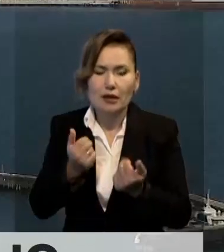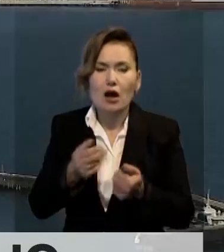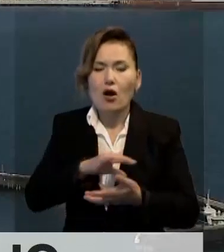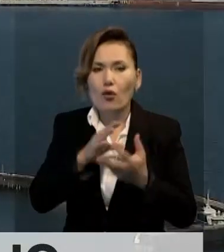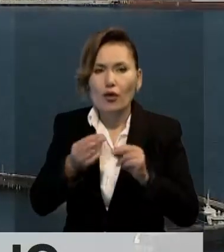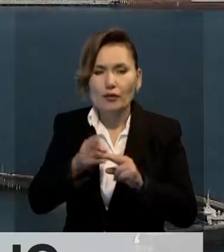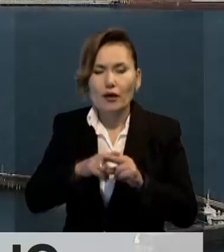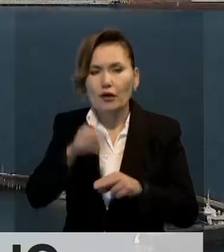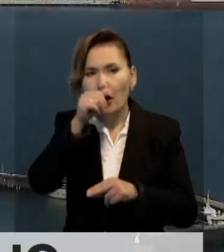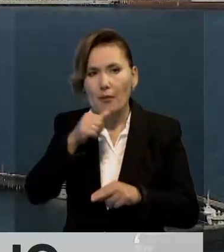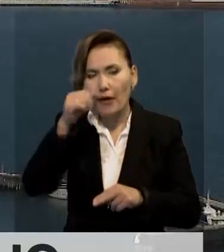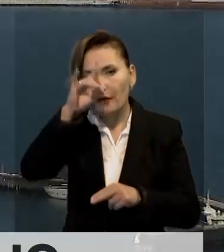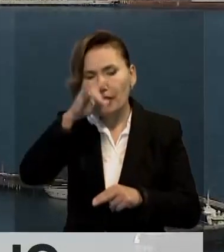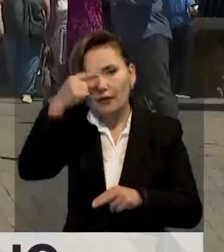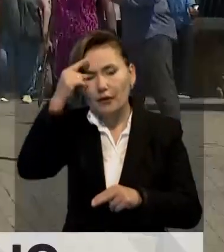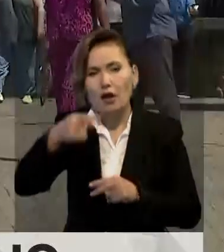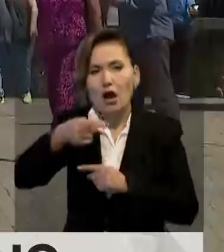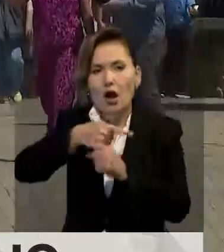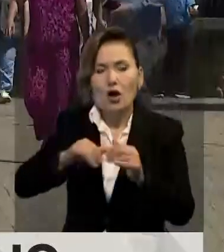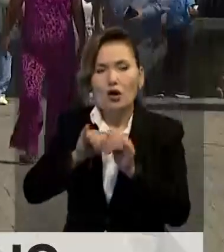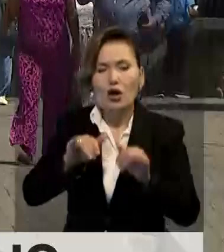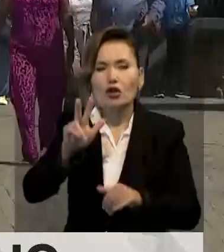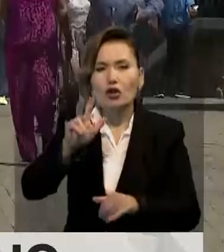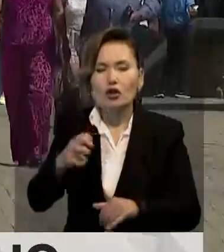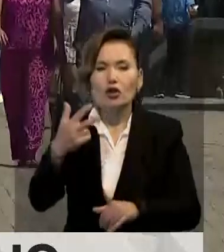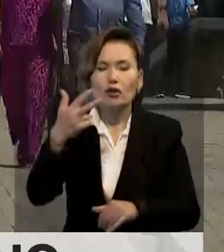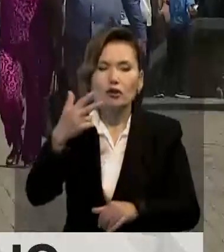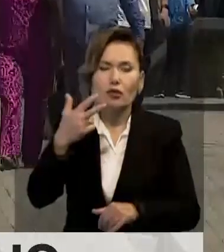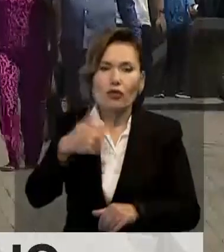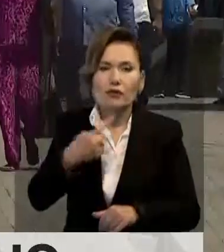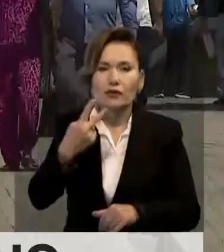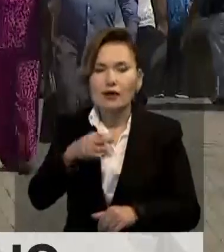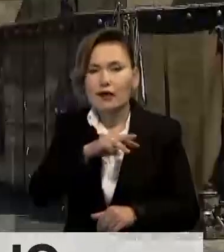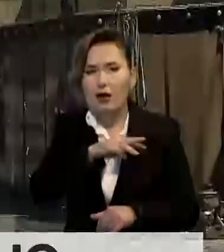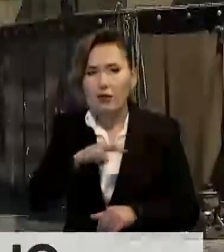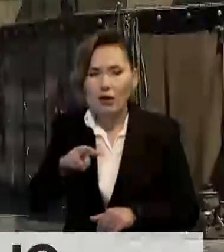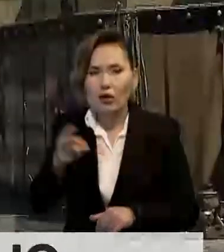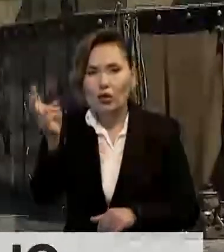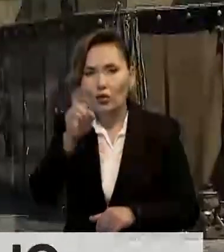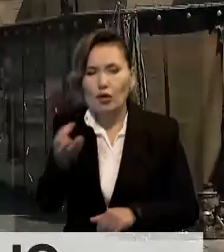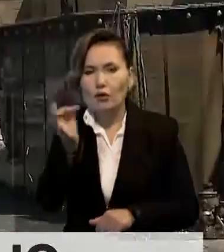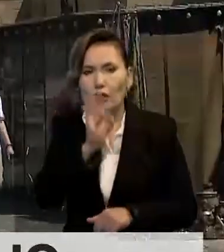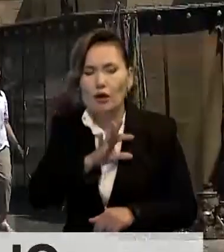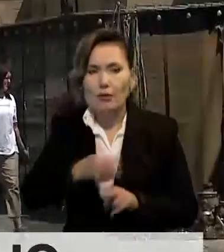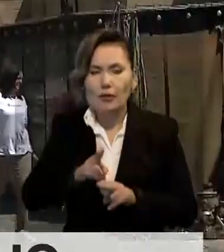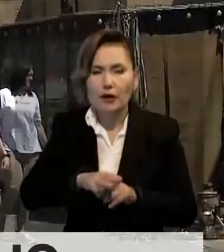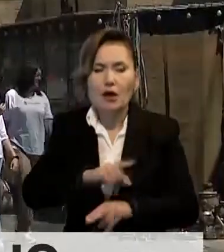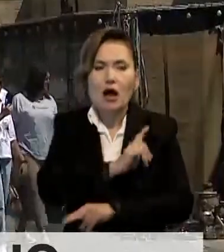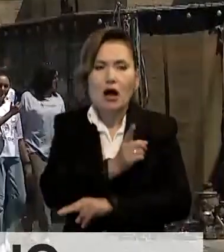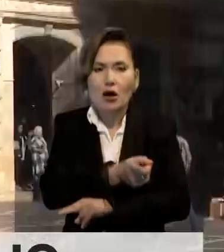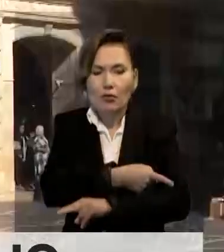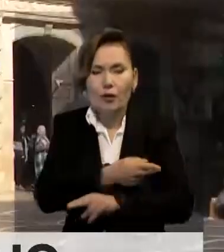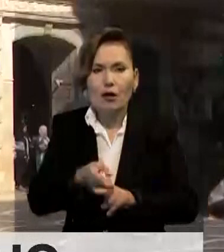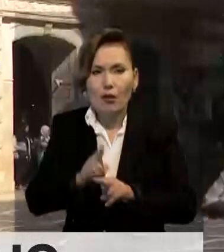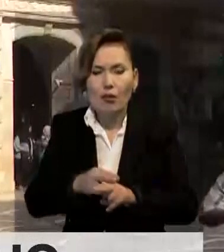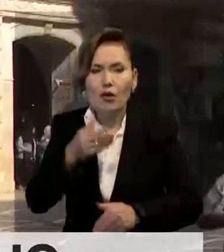сарапшылар. Былтыр елдер арасындағы тауар айналымы 332 миллион ақш долларынан сәл асқан. Бұл елдердің әлеуеті үшін тым